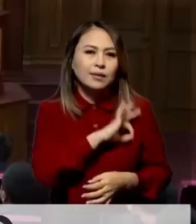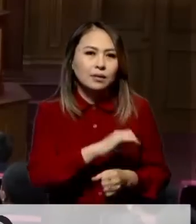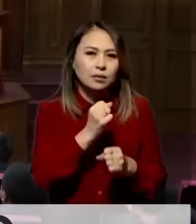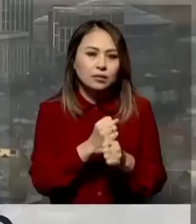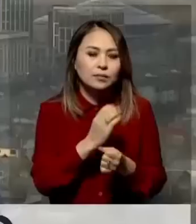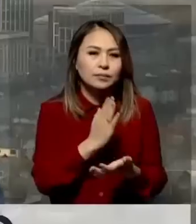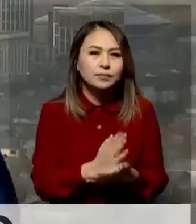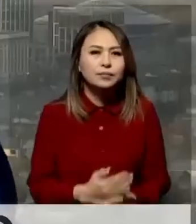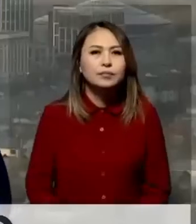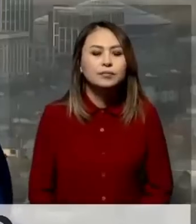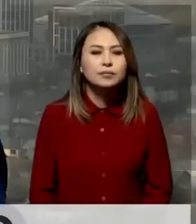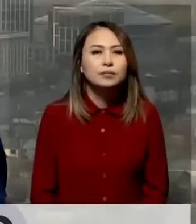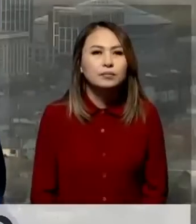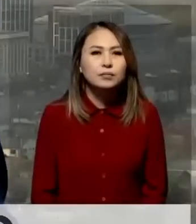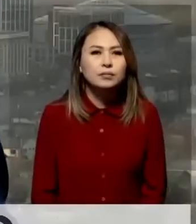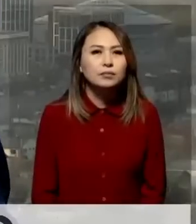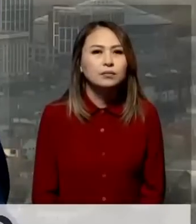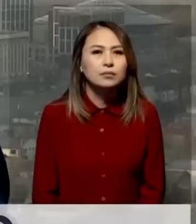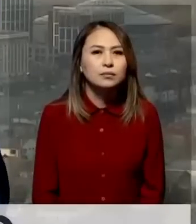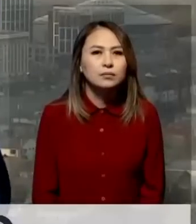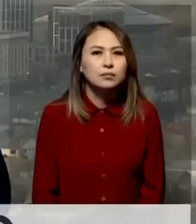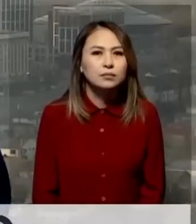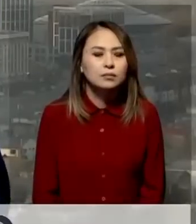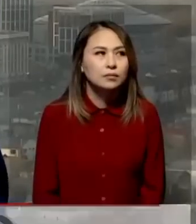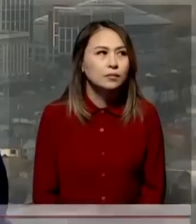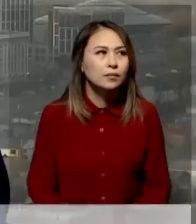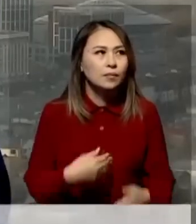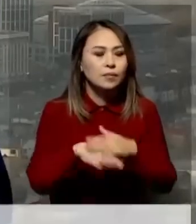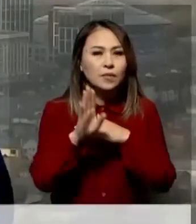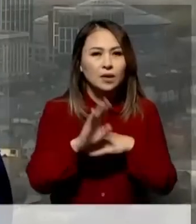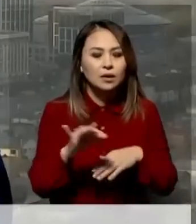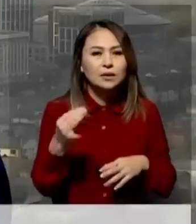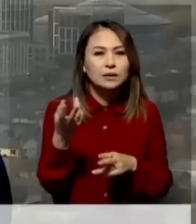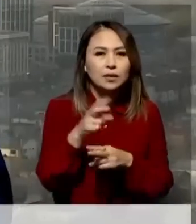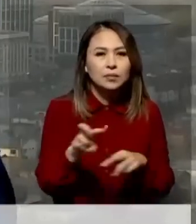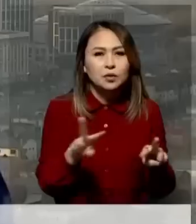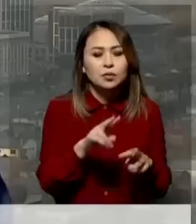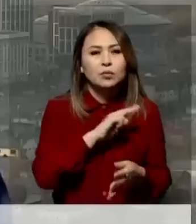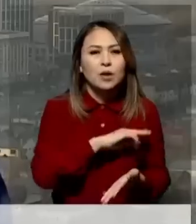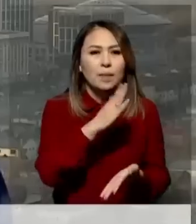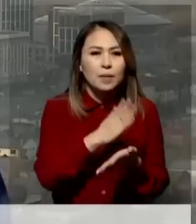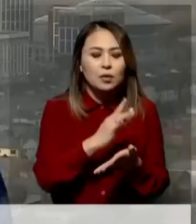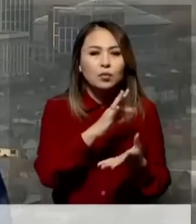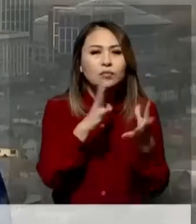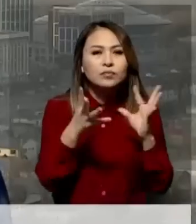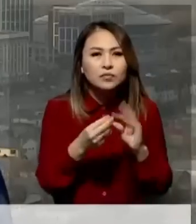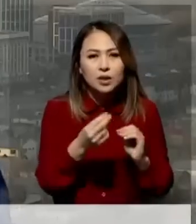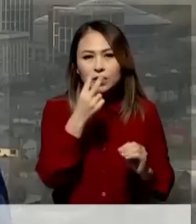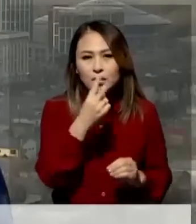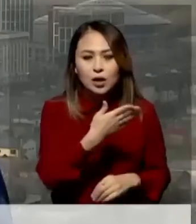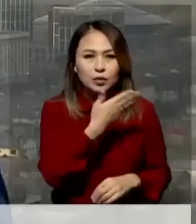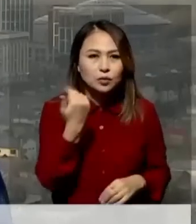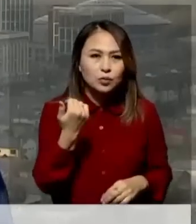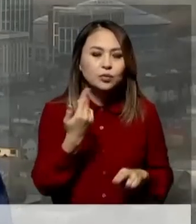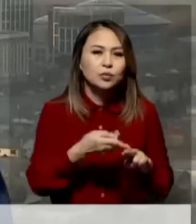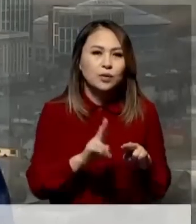деген пікірде. Кеткен министрлерді, келетін министрлерді жұмыс істеп жатқан сияқты, бірақ әлі нәтиже көрінбей жатыр.